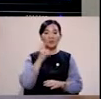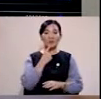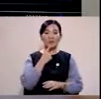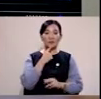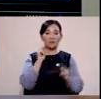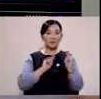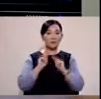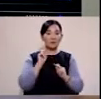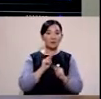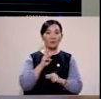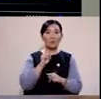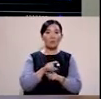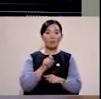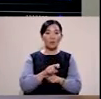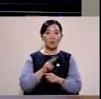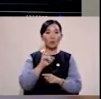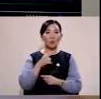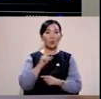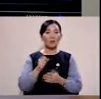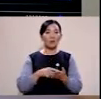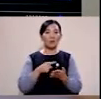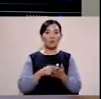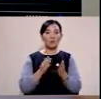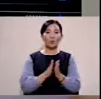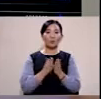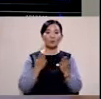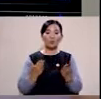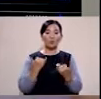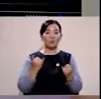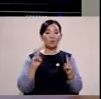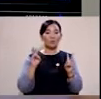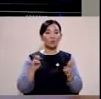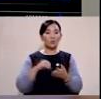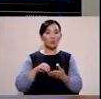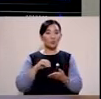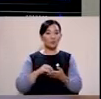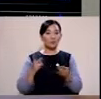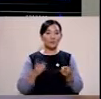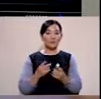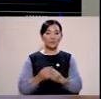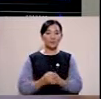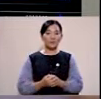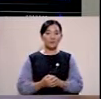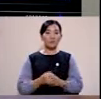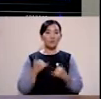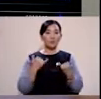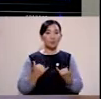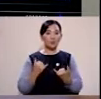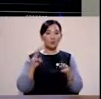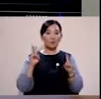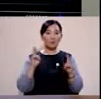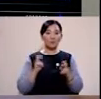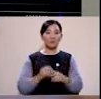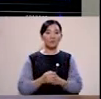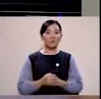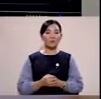darsligi, mashq va lug'at daftaringizni ochib, bugungi mavzumizni yozib olamiz. Bizning bugungi